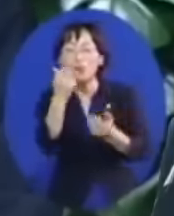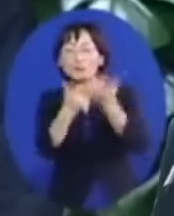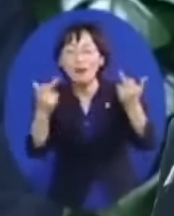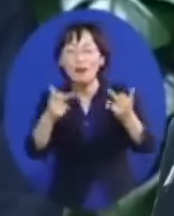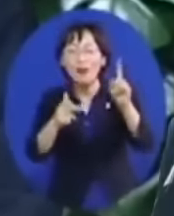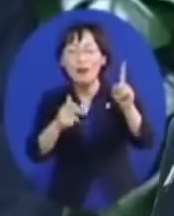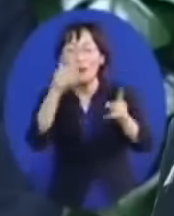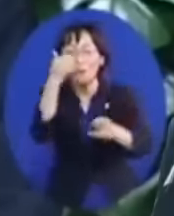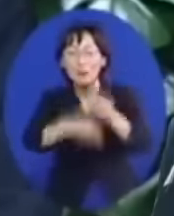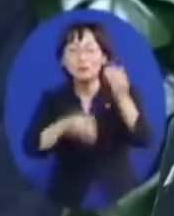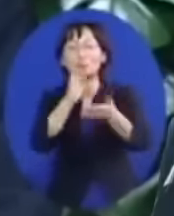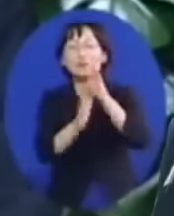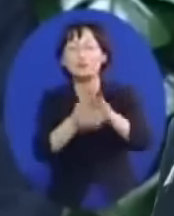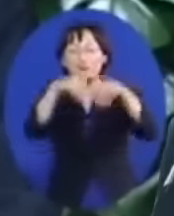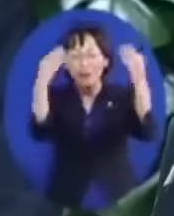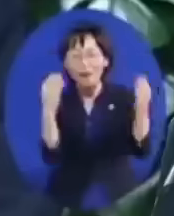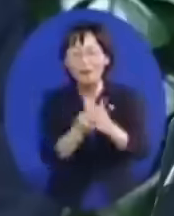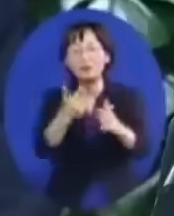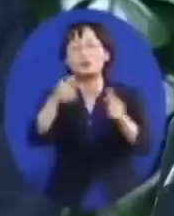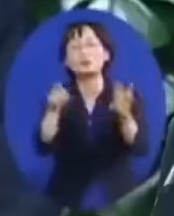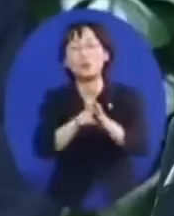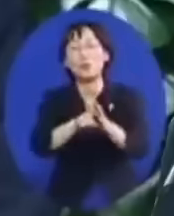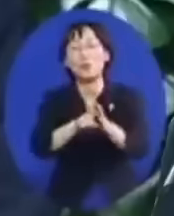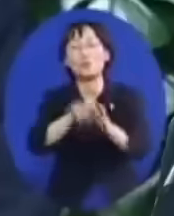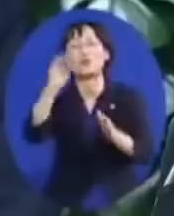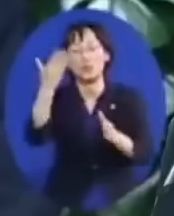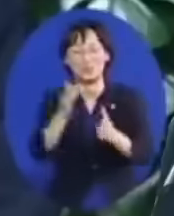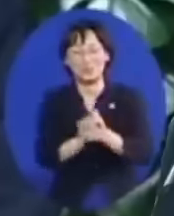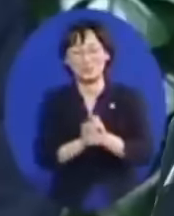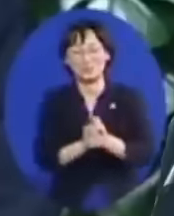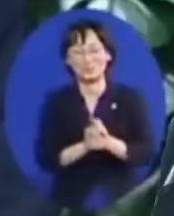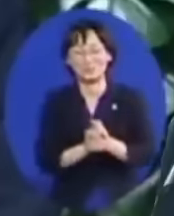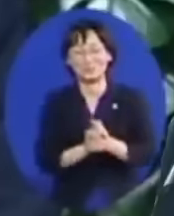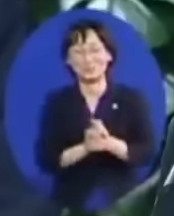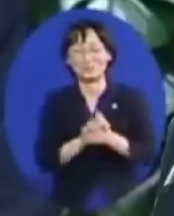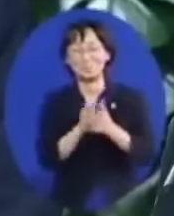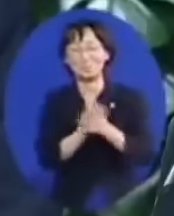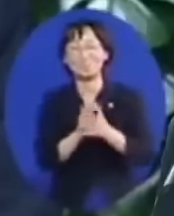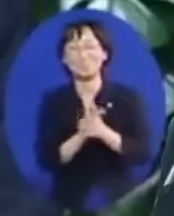사람도 빠짐없이 다 예수님을 믿고 돌아왔다는 것입니다.